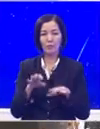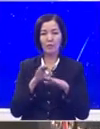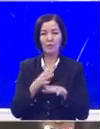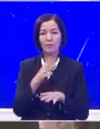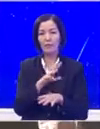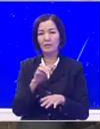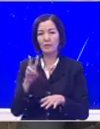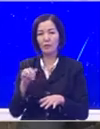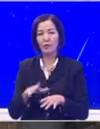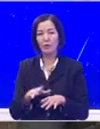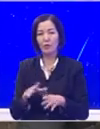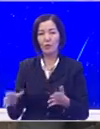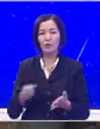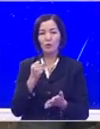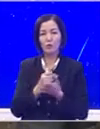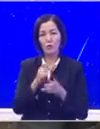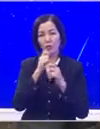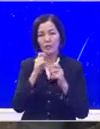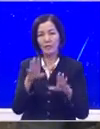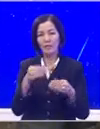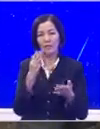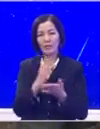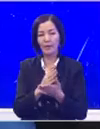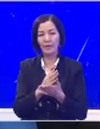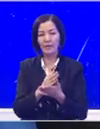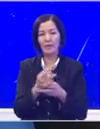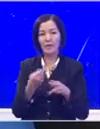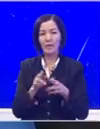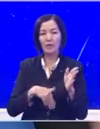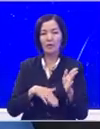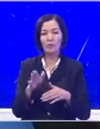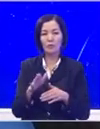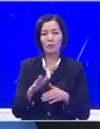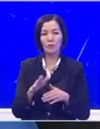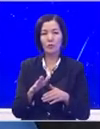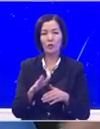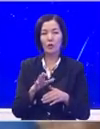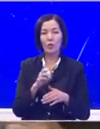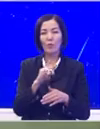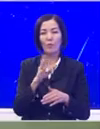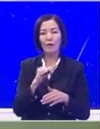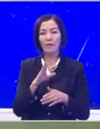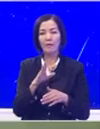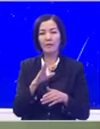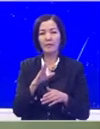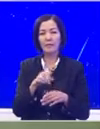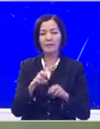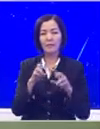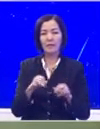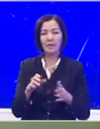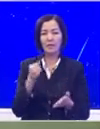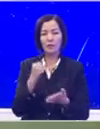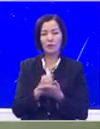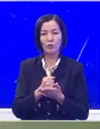5 миллион теңгеге жуық жүлде қоры бар. Бұған қоса ел жақсысы Жолан Омаров атындағы арнайы жүлде тағы тігілді.